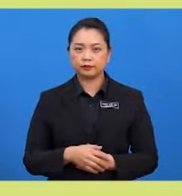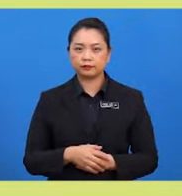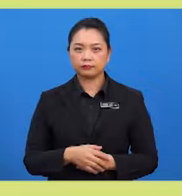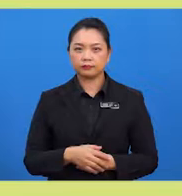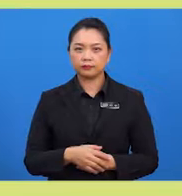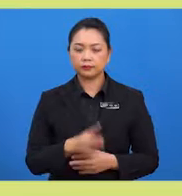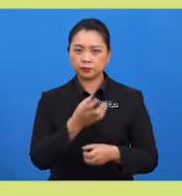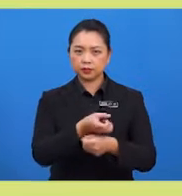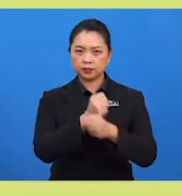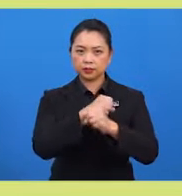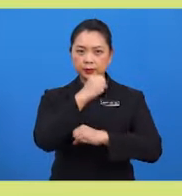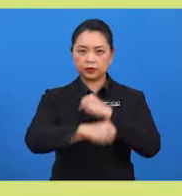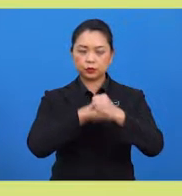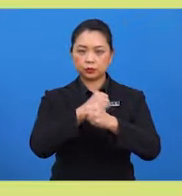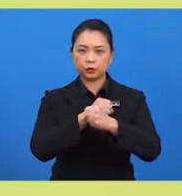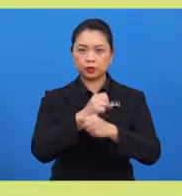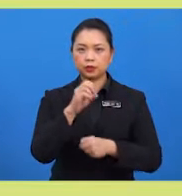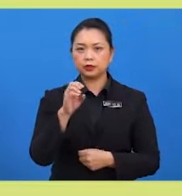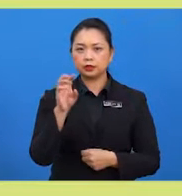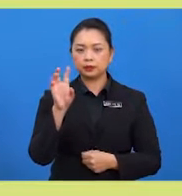RM19,200. Kedua, sewa tahunan